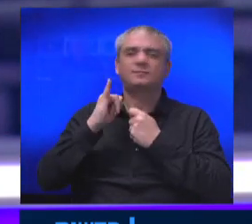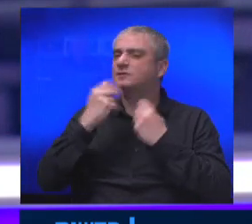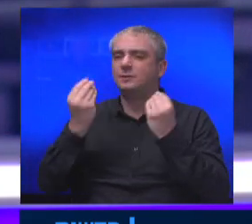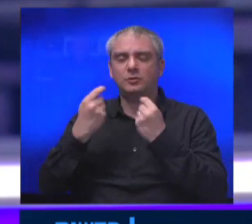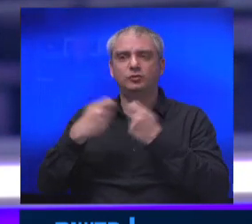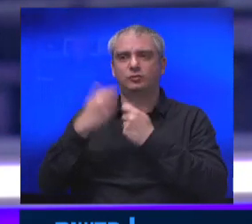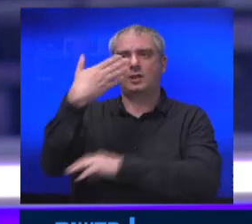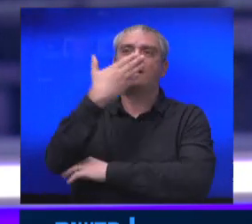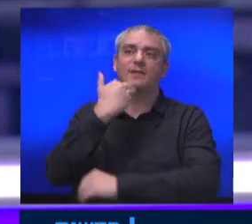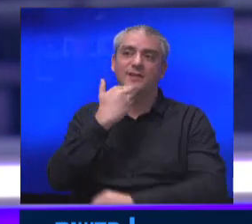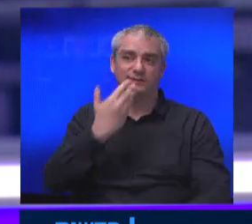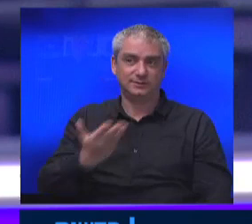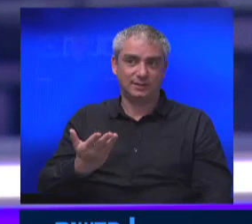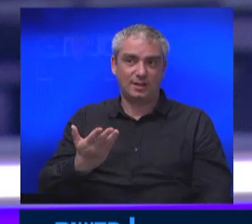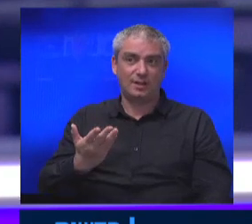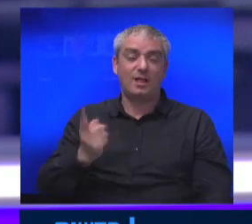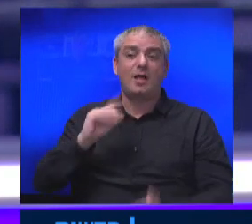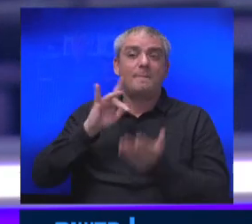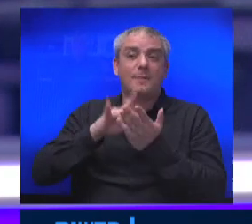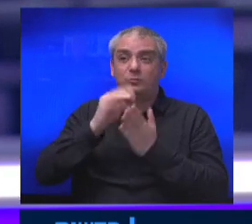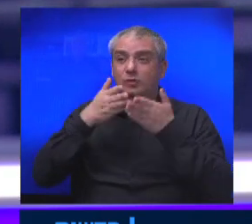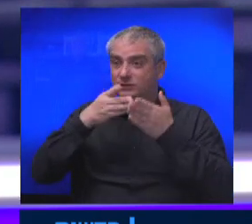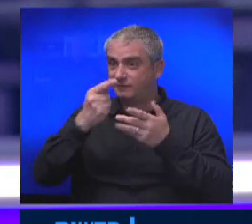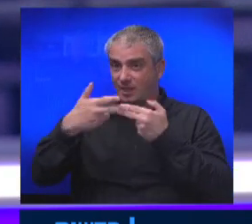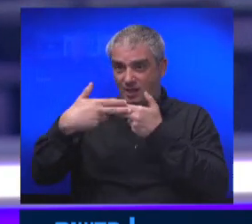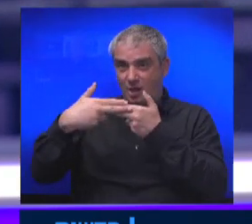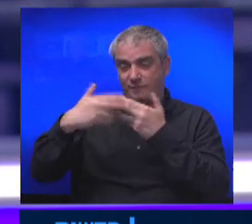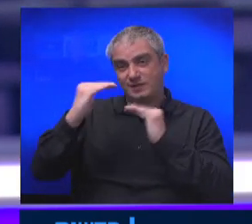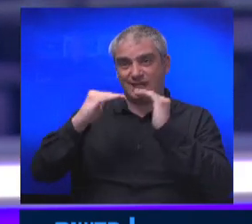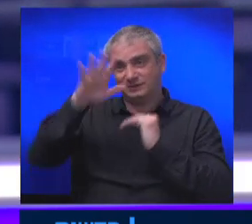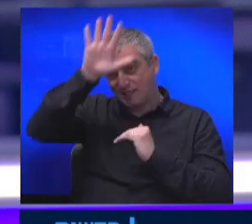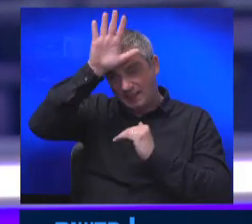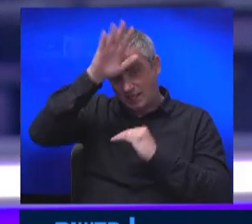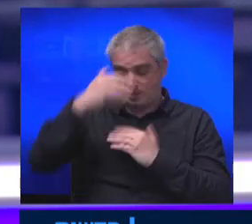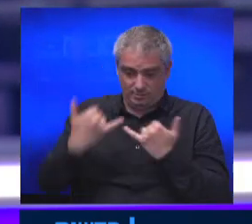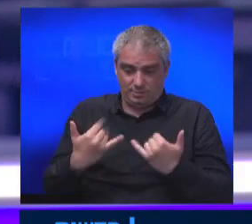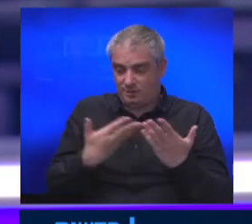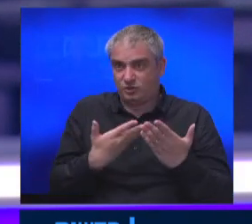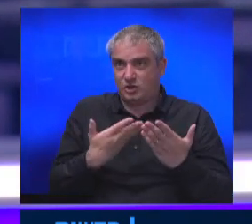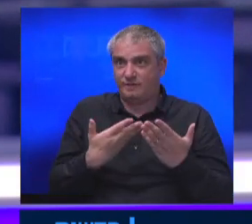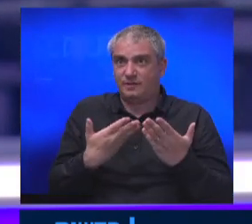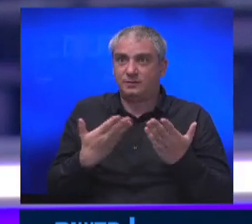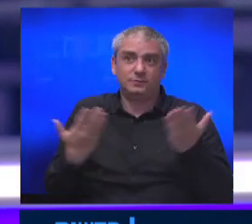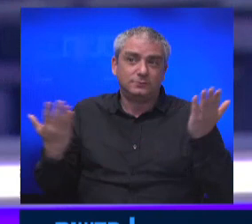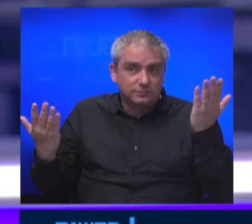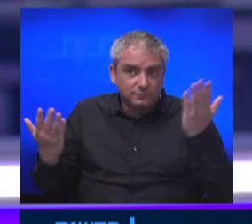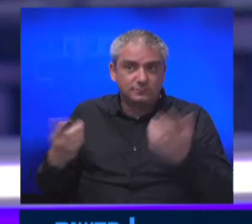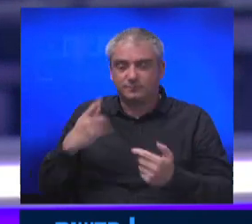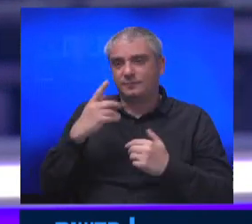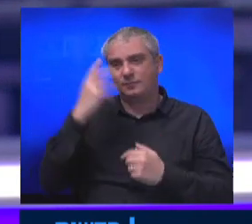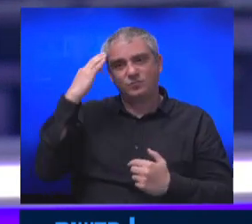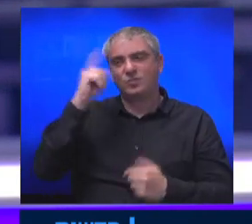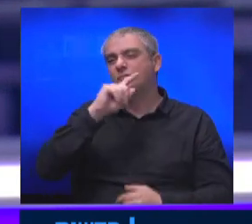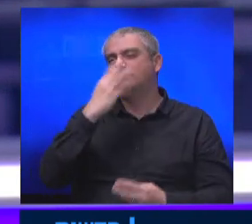ישראל. המיקום של הספינה בסמיכות יחסית לאיראן בשלב הזה מביא את המחשבה שיש הערכה